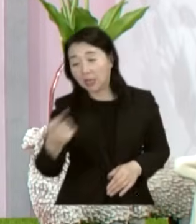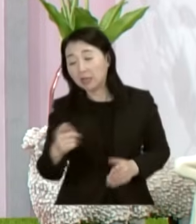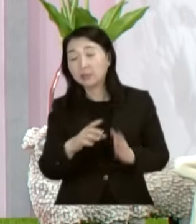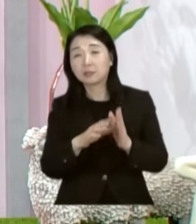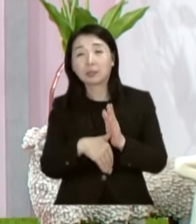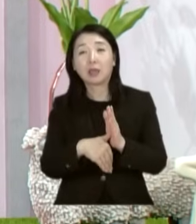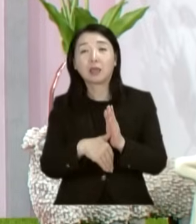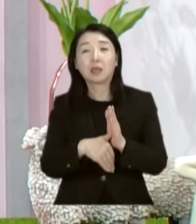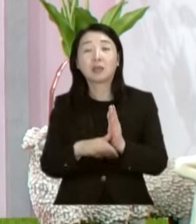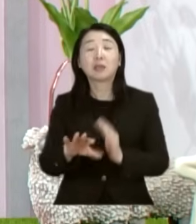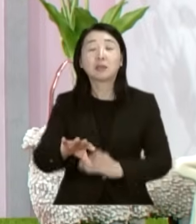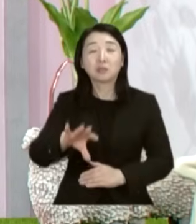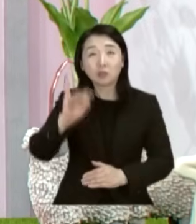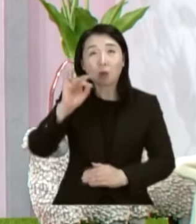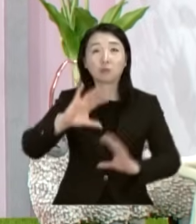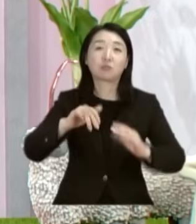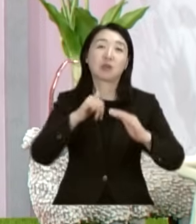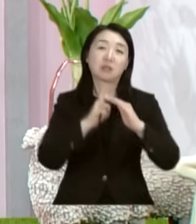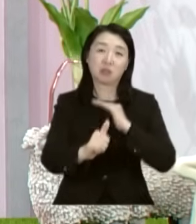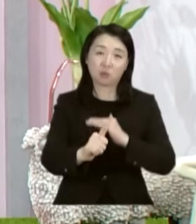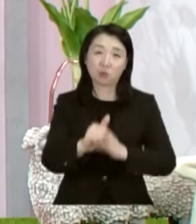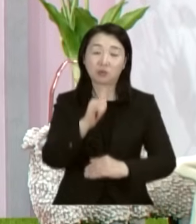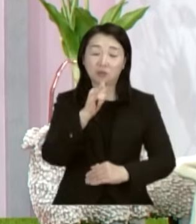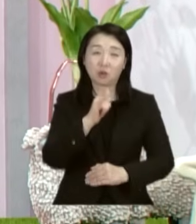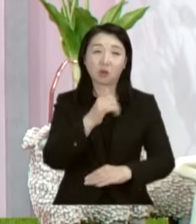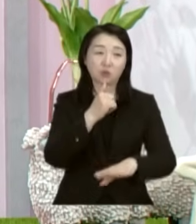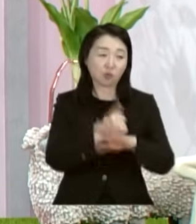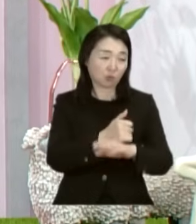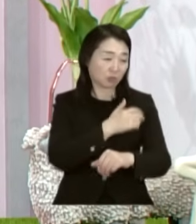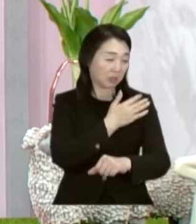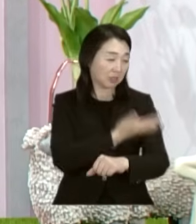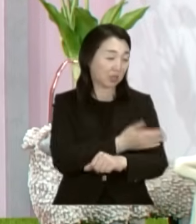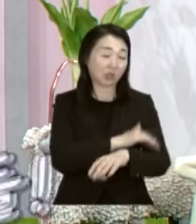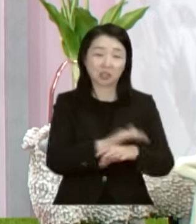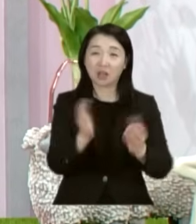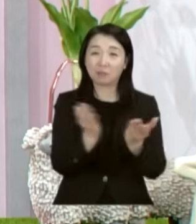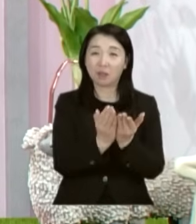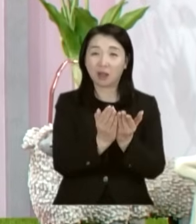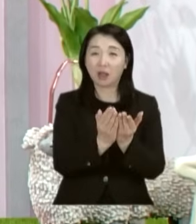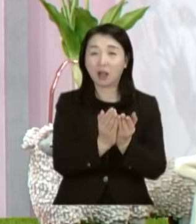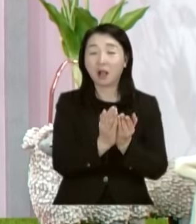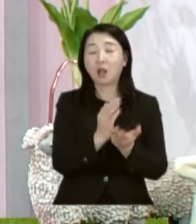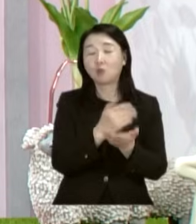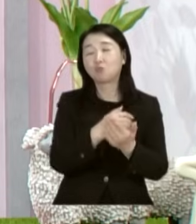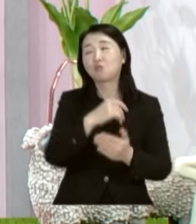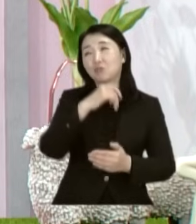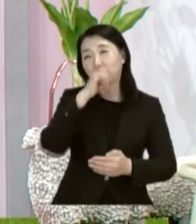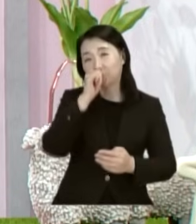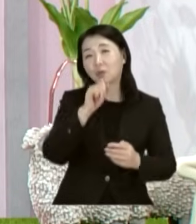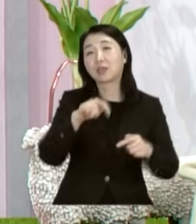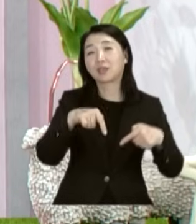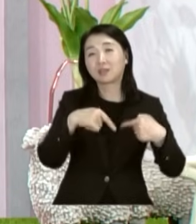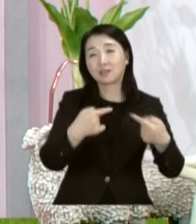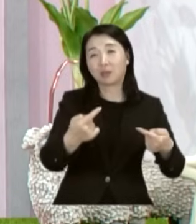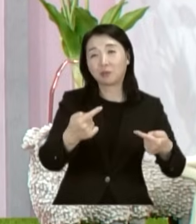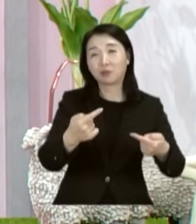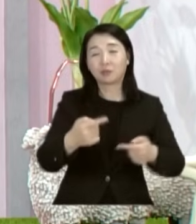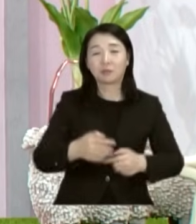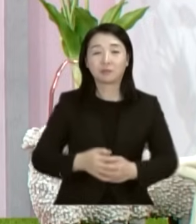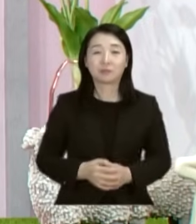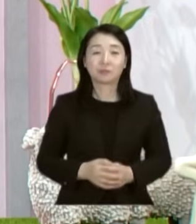아네 그러면서 자격이 생기게 돼서 제가 이제 운좋게 경쟁에 참여하게 된 거죠 근데 제가